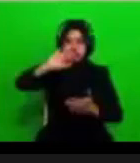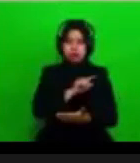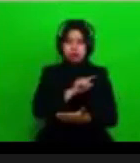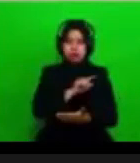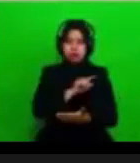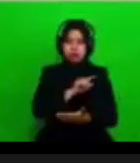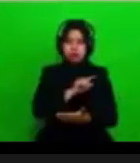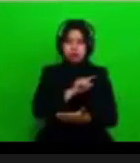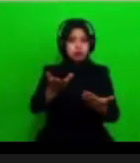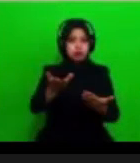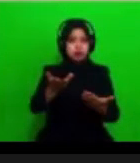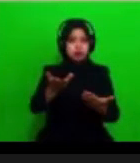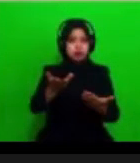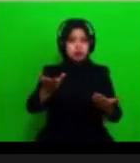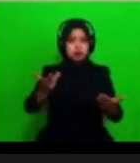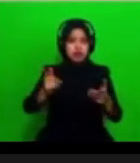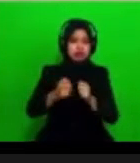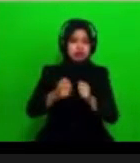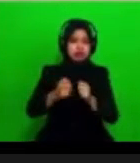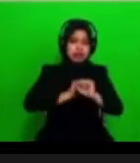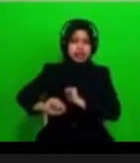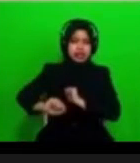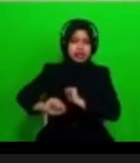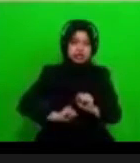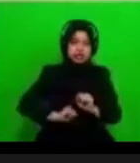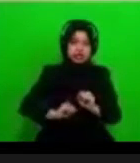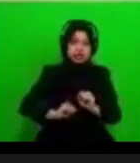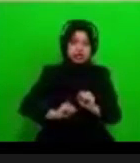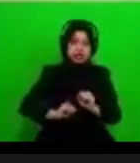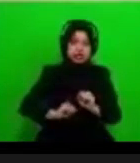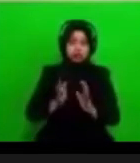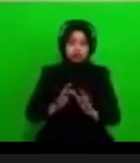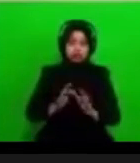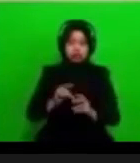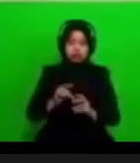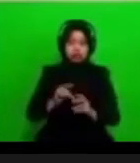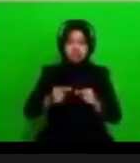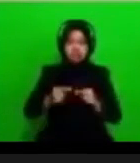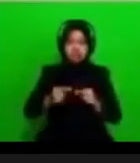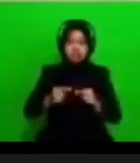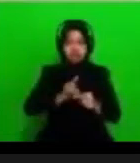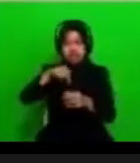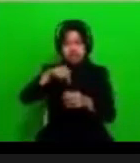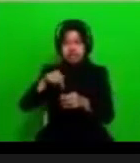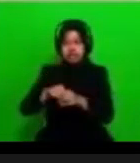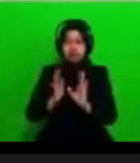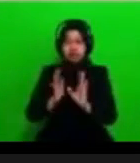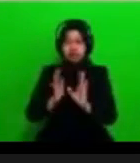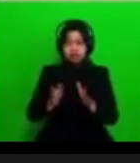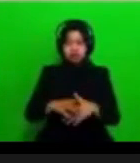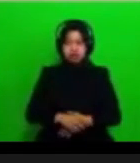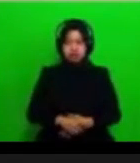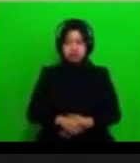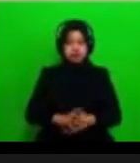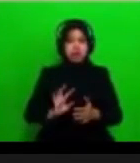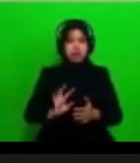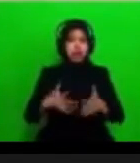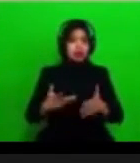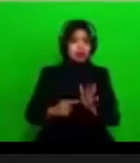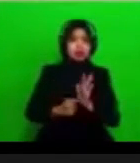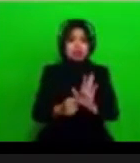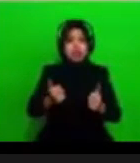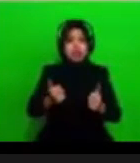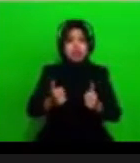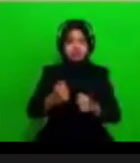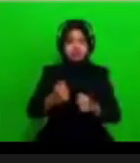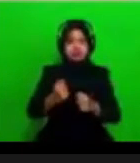hasil non-reaktif. Untuk itu kami juga mohon izin kepada para peserta tamu undangan untuk membuka masker sejenak karena kebetulan di sini